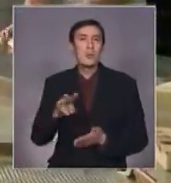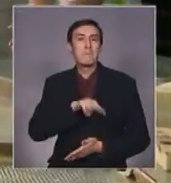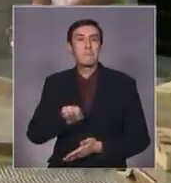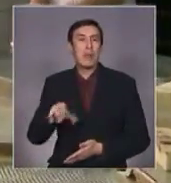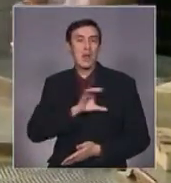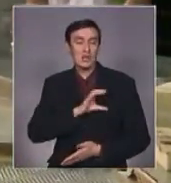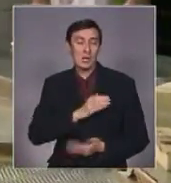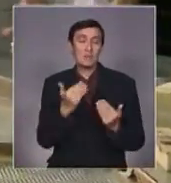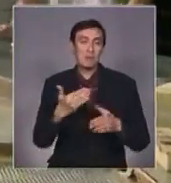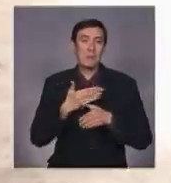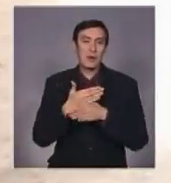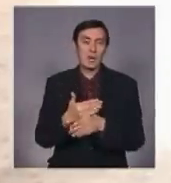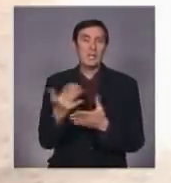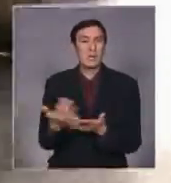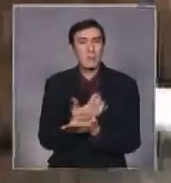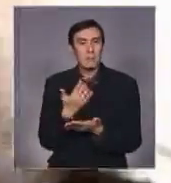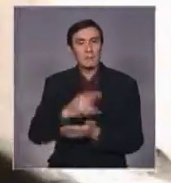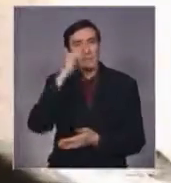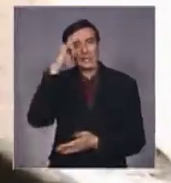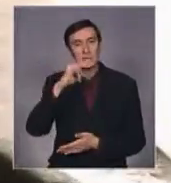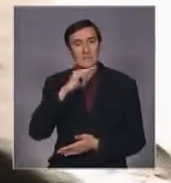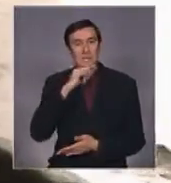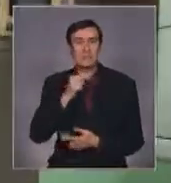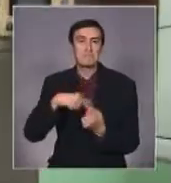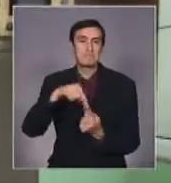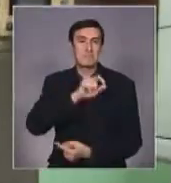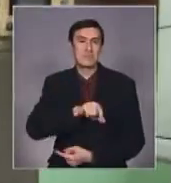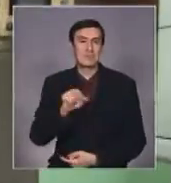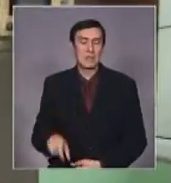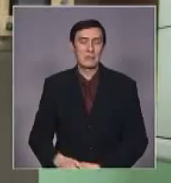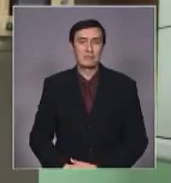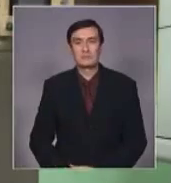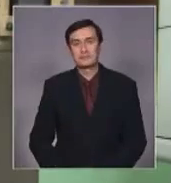А теперь помогает заработать и казахстанским бизнесменам.